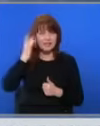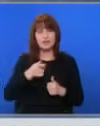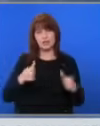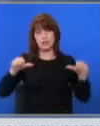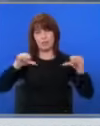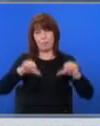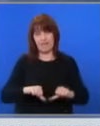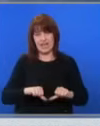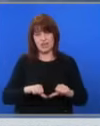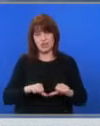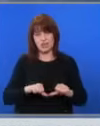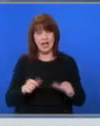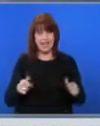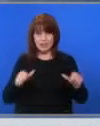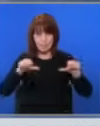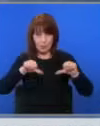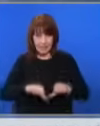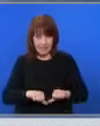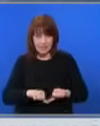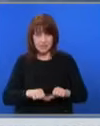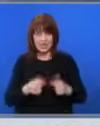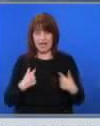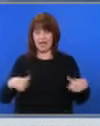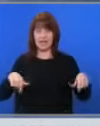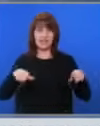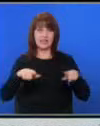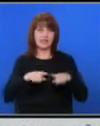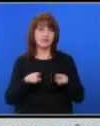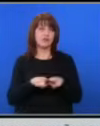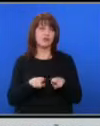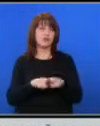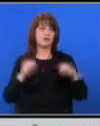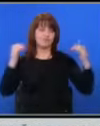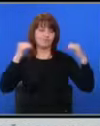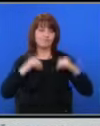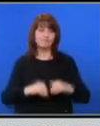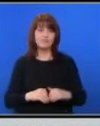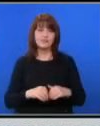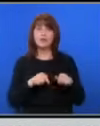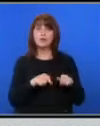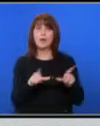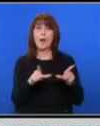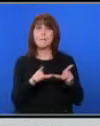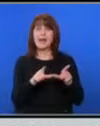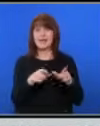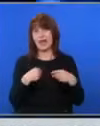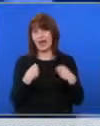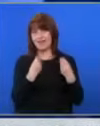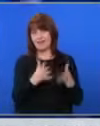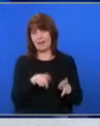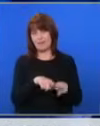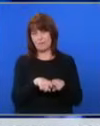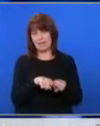провалиш. Провалиш ли се ти? Ние ще се сгромолясаме. И тук, Мария, бих ти дал един приятелски